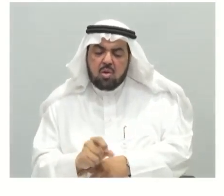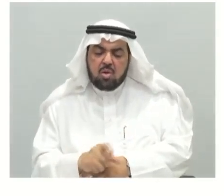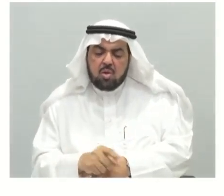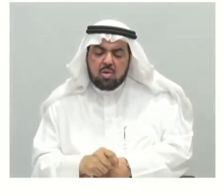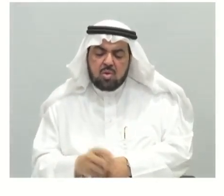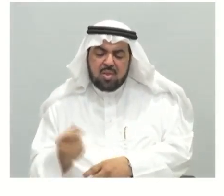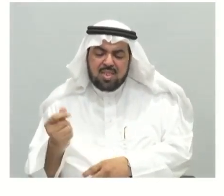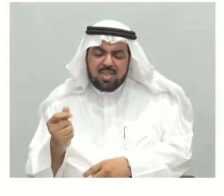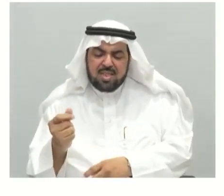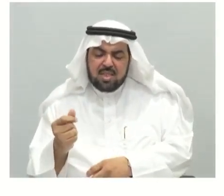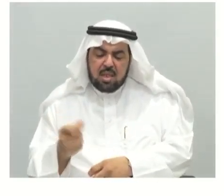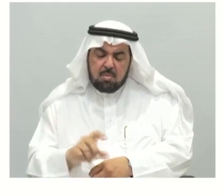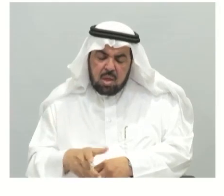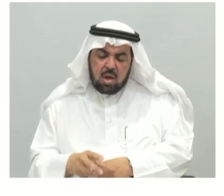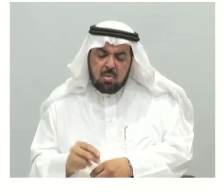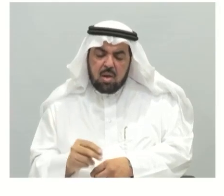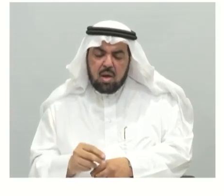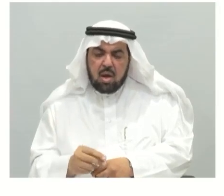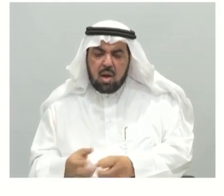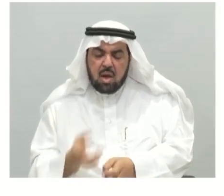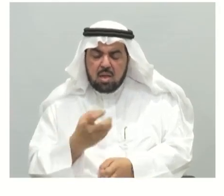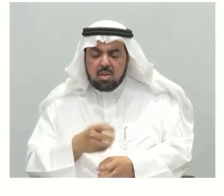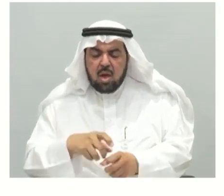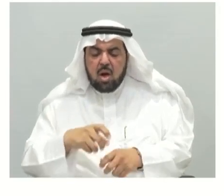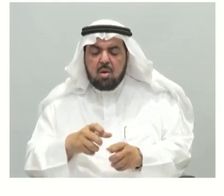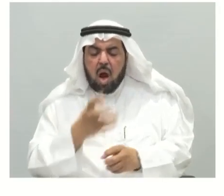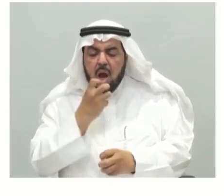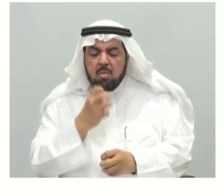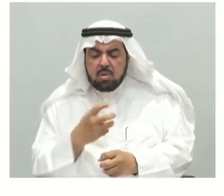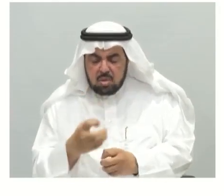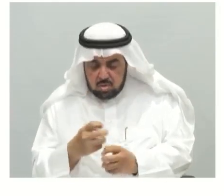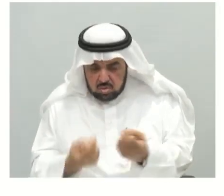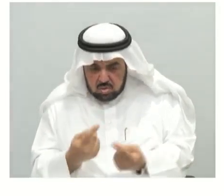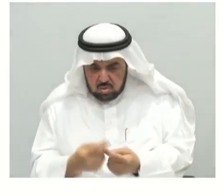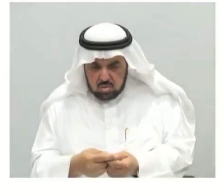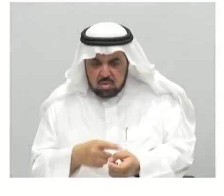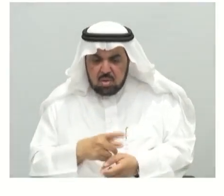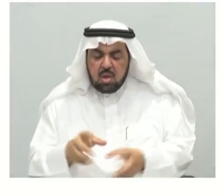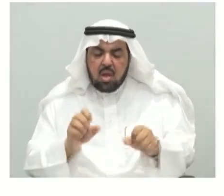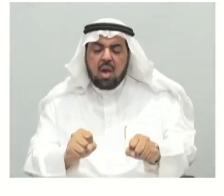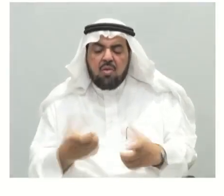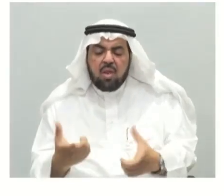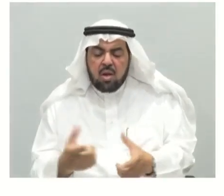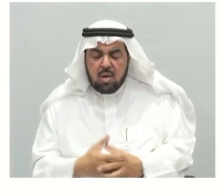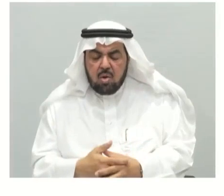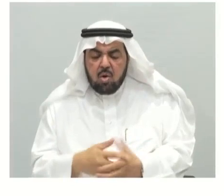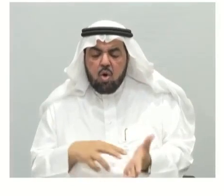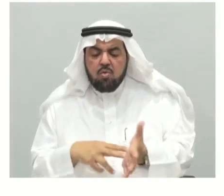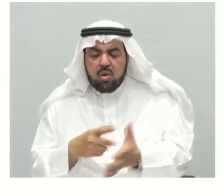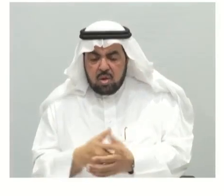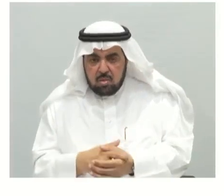اشجار الفاكهه للصيطره على المن الموضح في الشكل اعلى بناء على